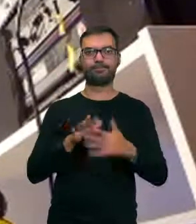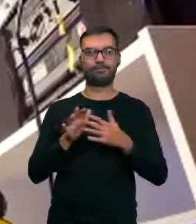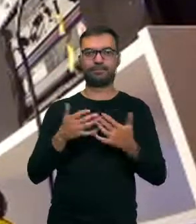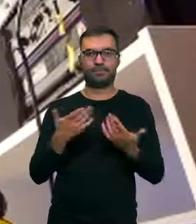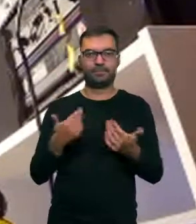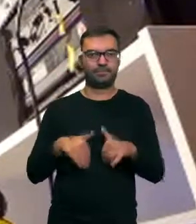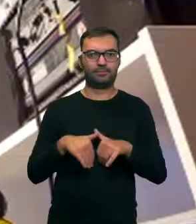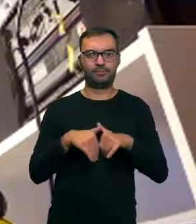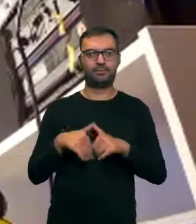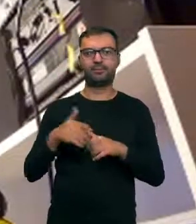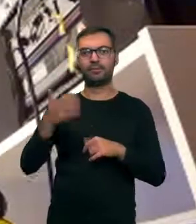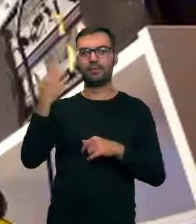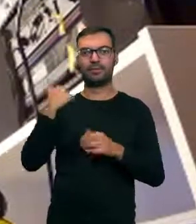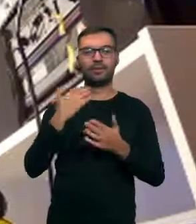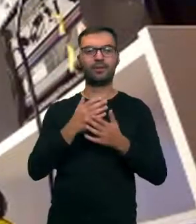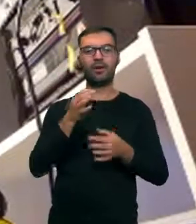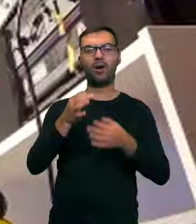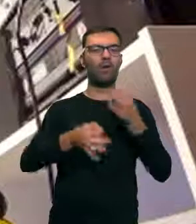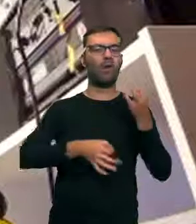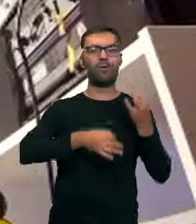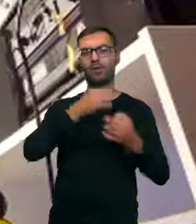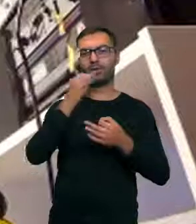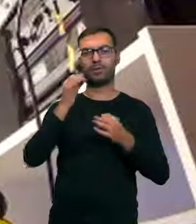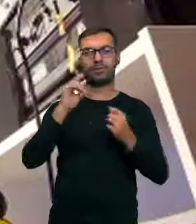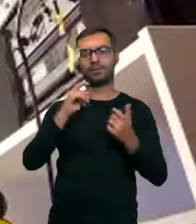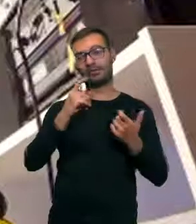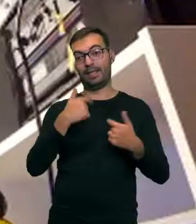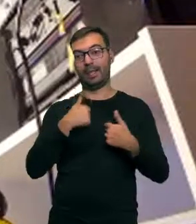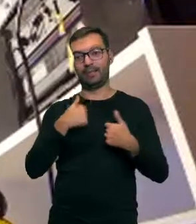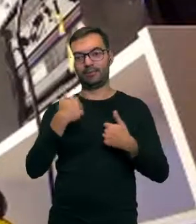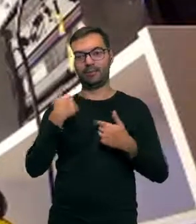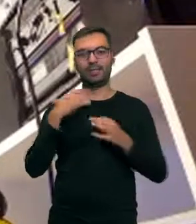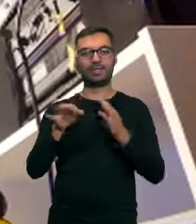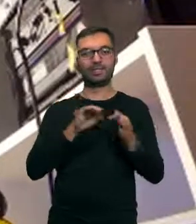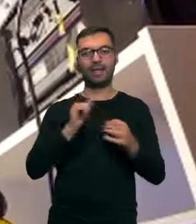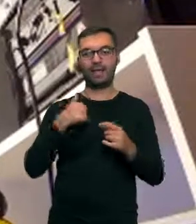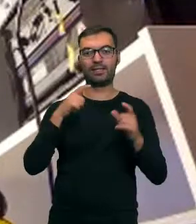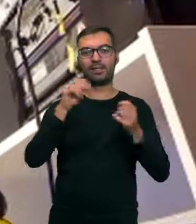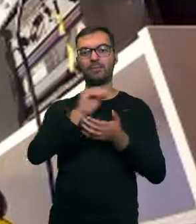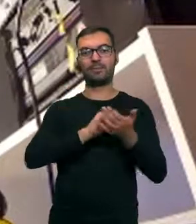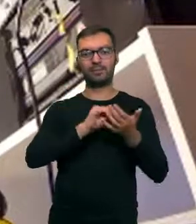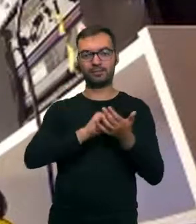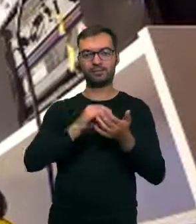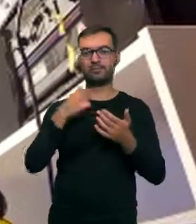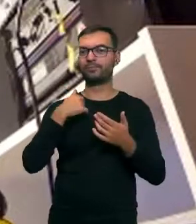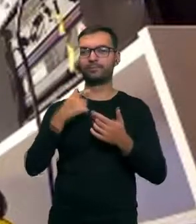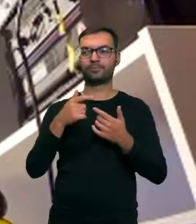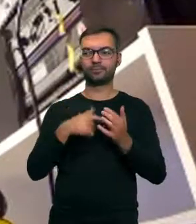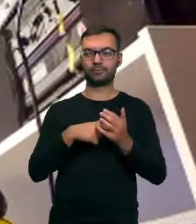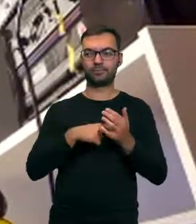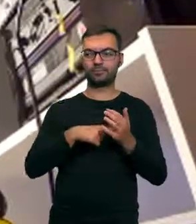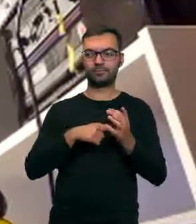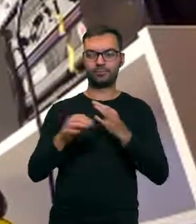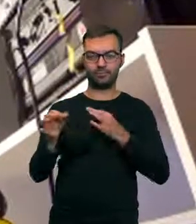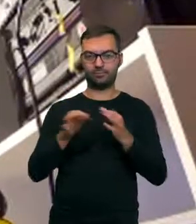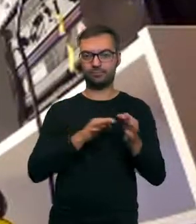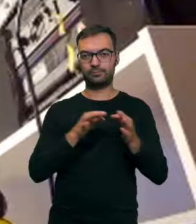tylko kiedyś taka opowieść o tym, co się, przynajmniej dla mnie, jak zaczynałem pisać o tym, to była o tym